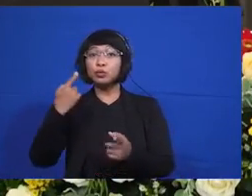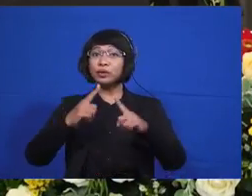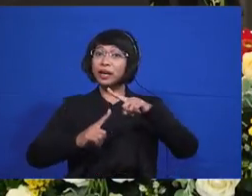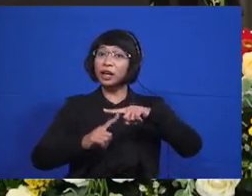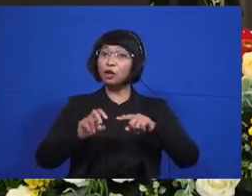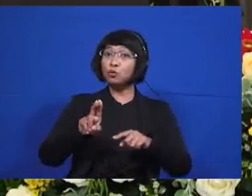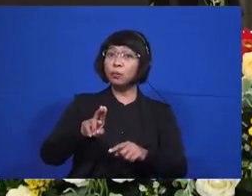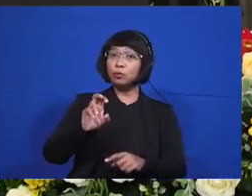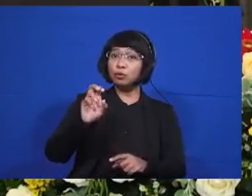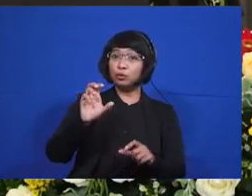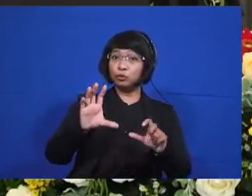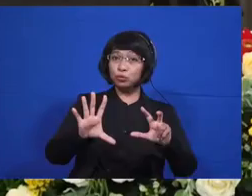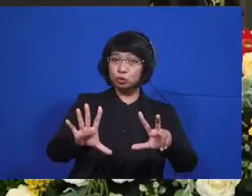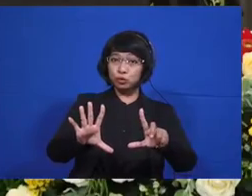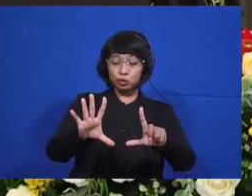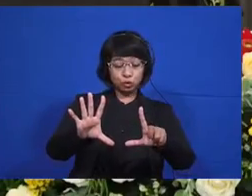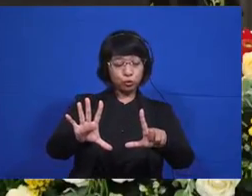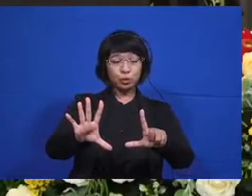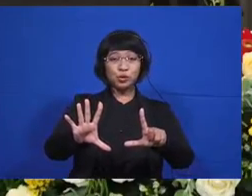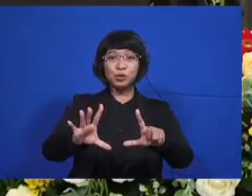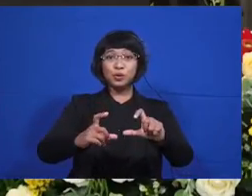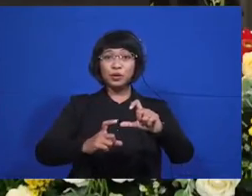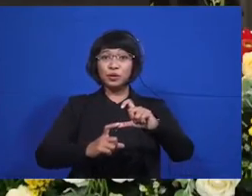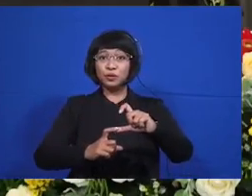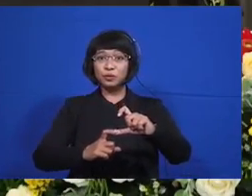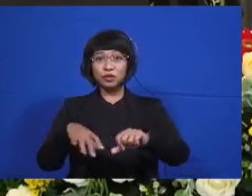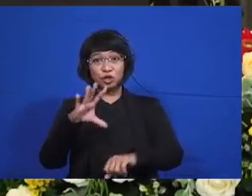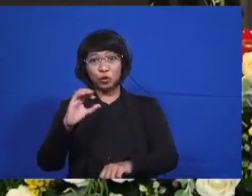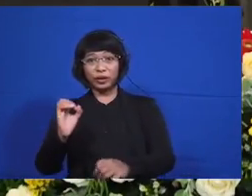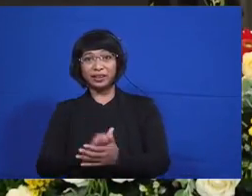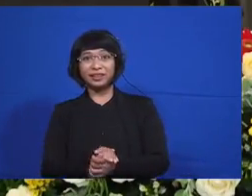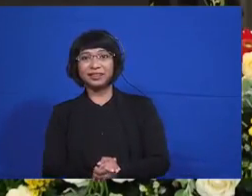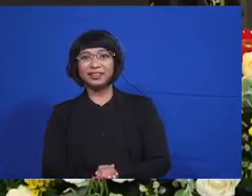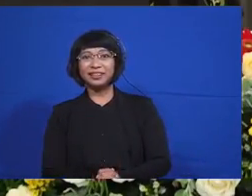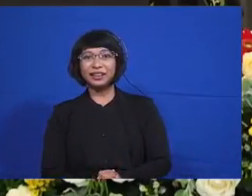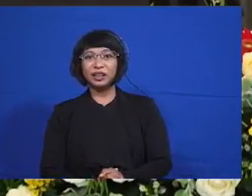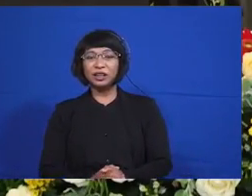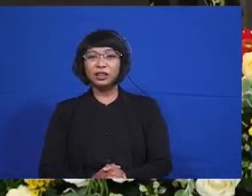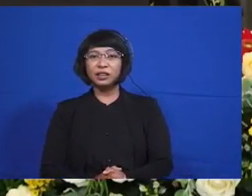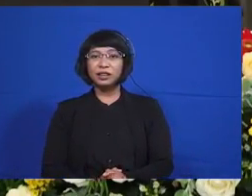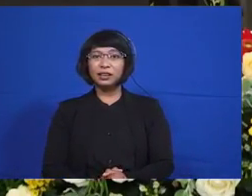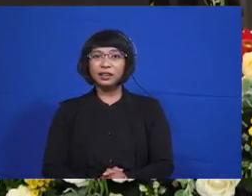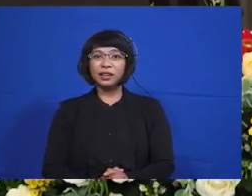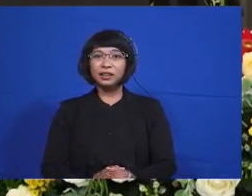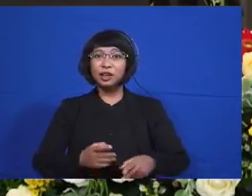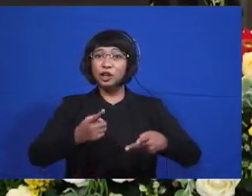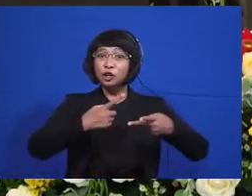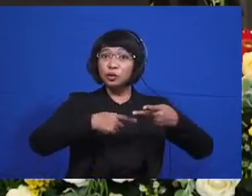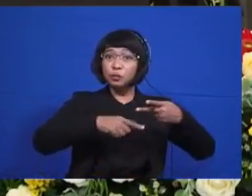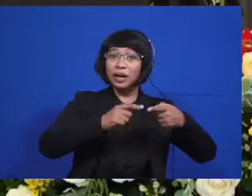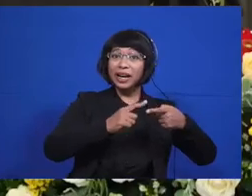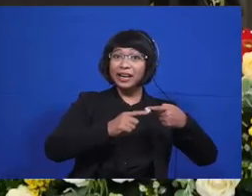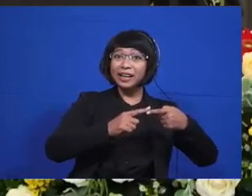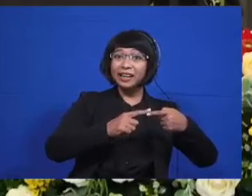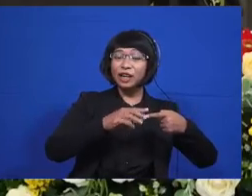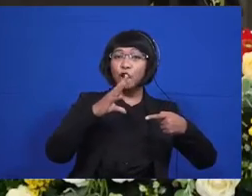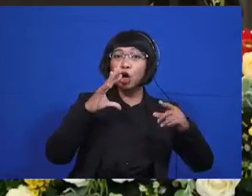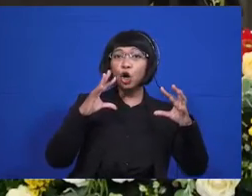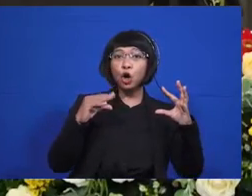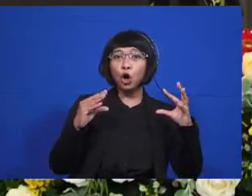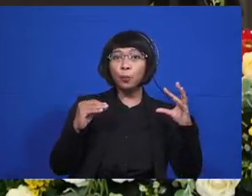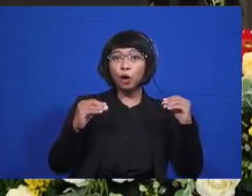kapel ini, ketika saya ngobrol sejenak dengan Diakon Oot atau Diakon